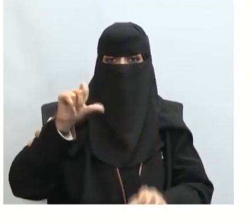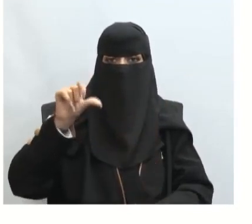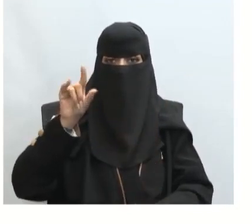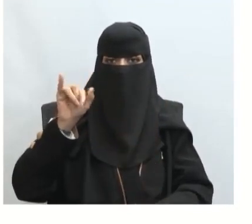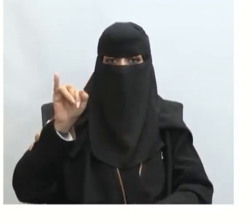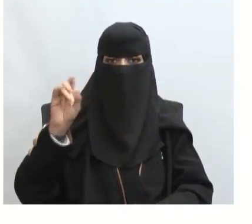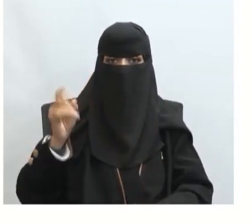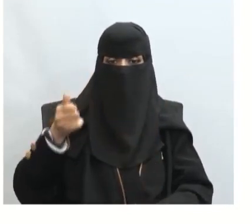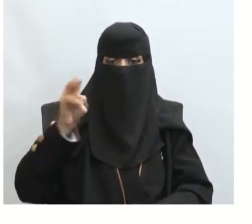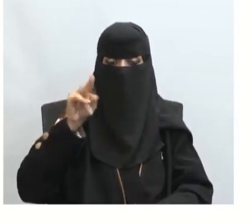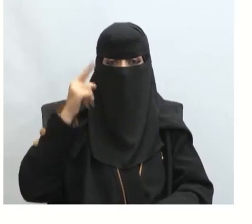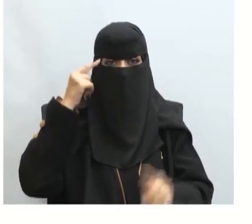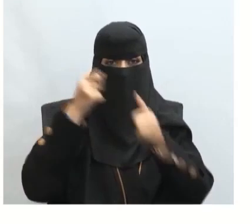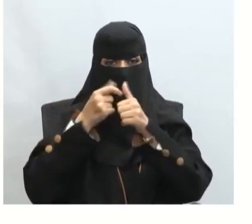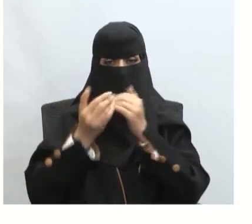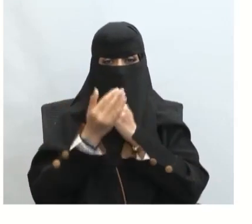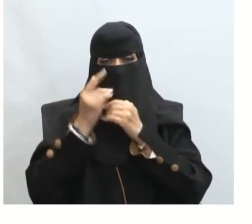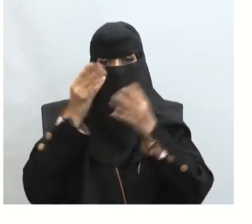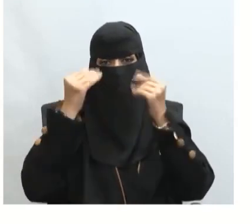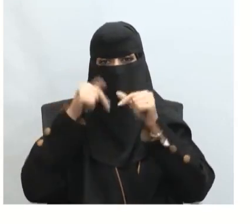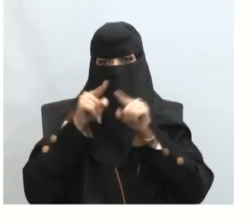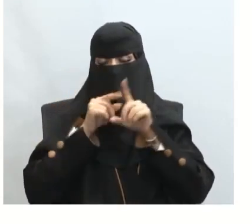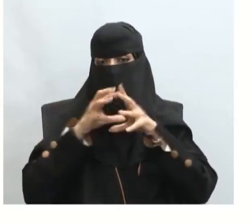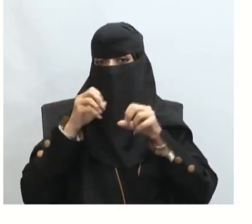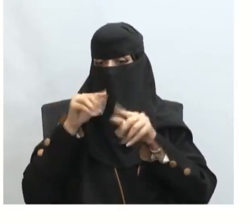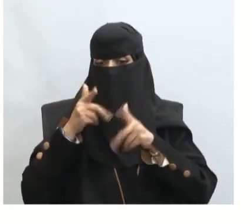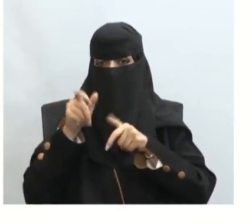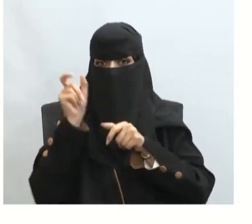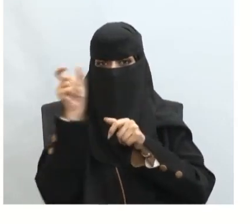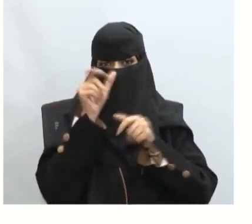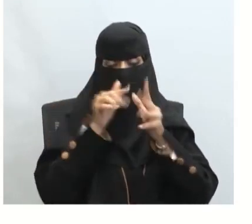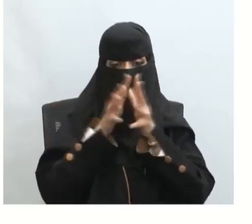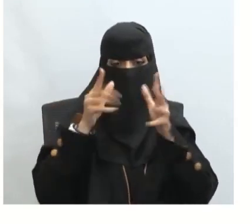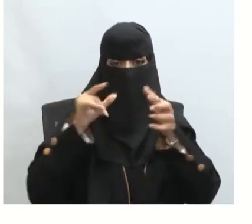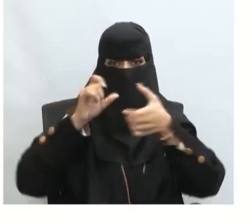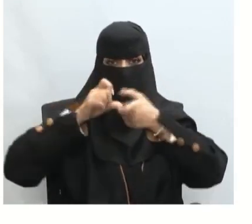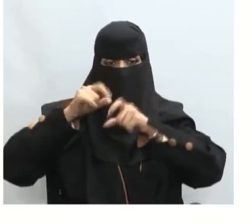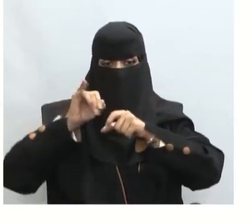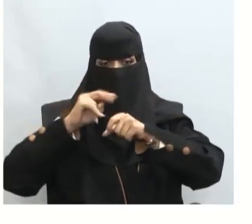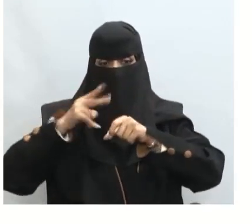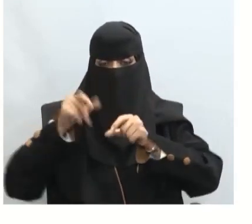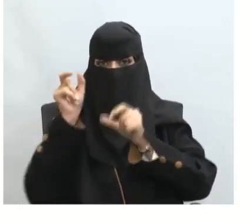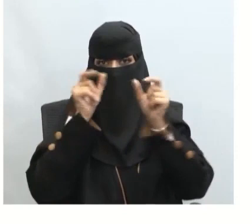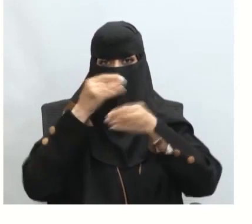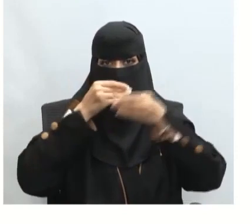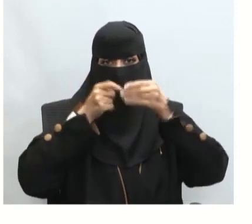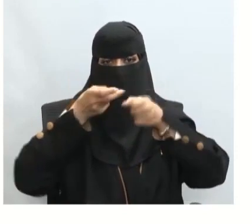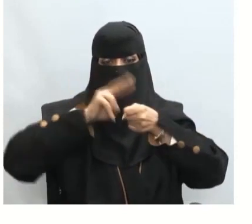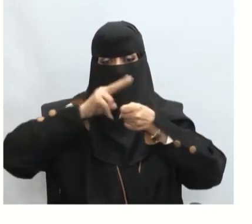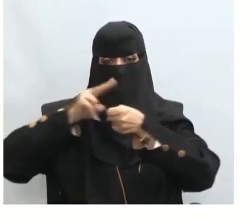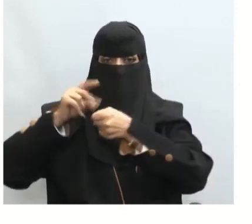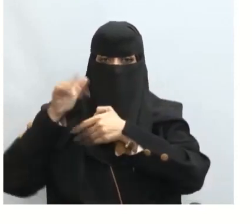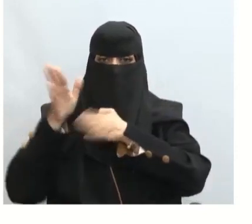البوليمرات نسترجع معلوماتنا ايضا في تعريف البوليمر وهو عباره عن جزيئات كبيره تتكون من العديد من الوحدات البنائيه